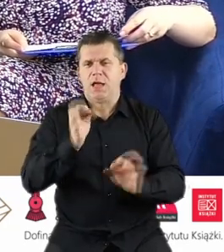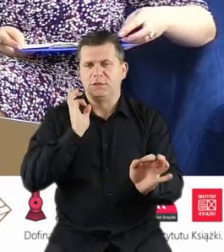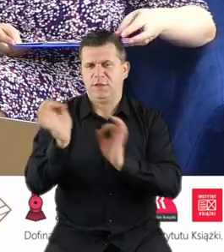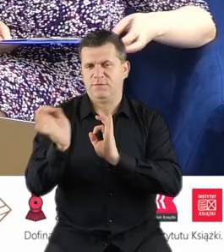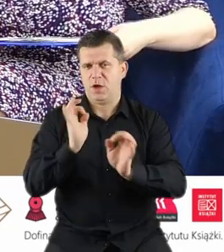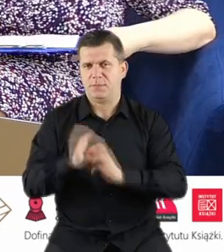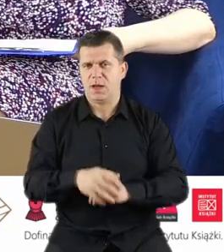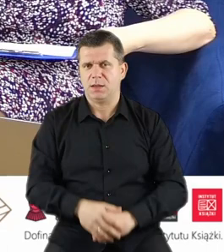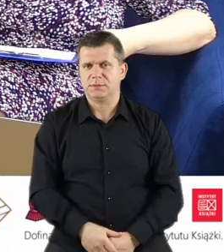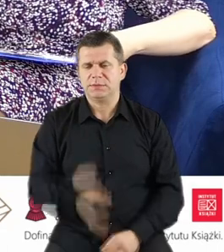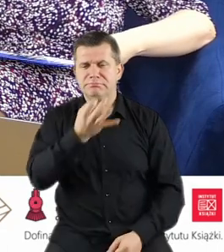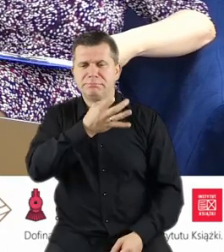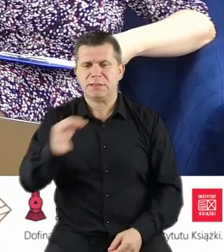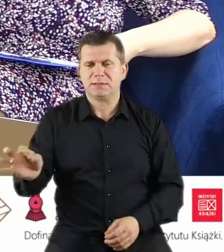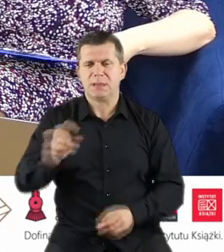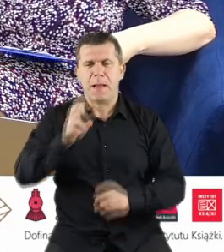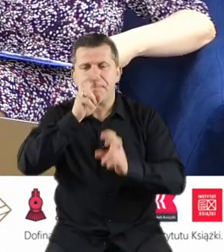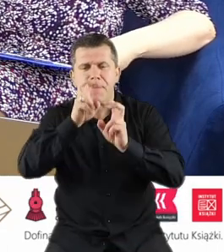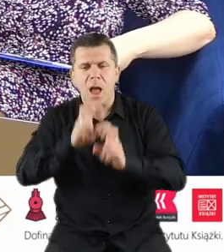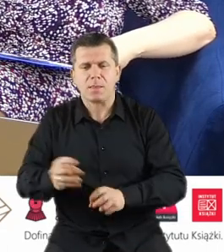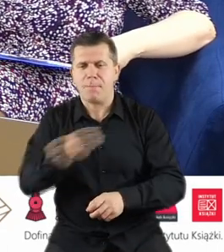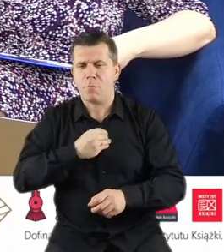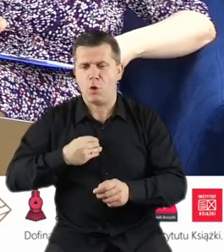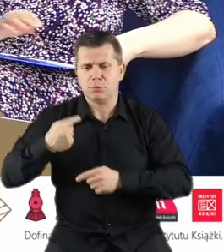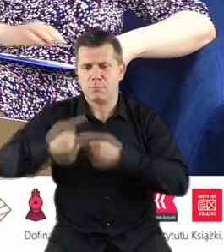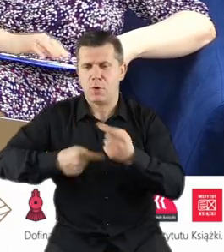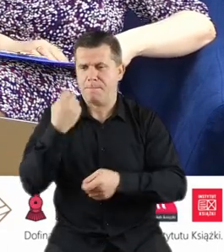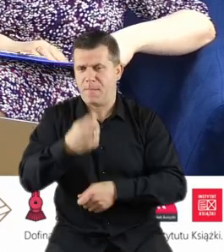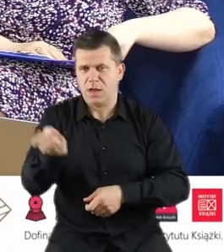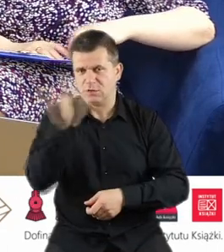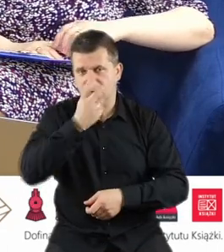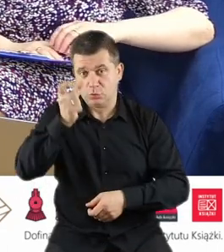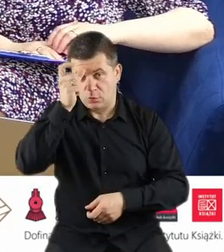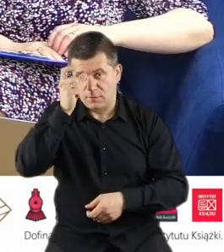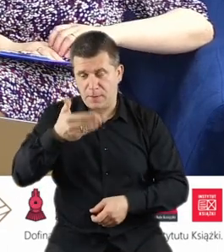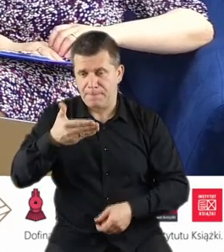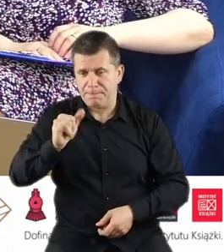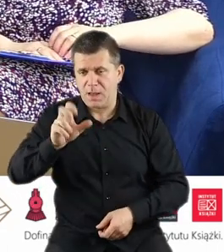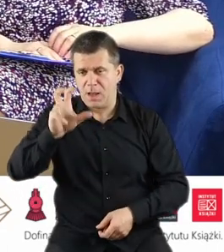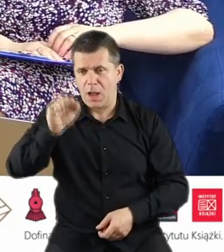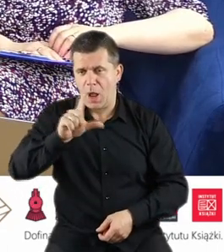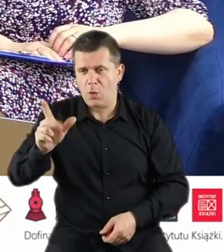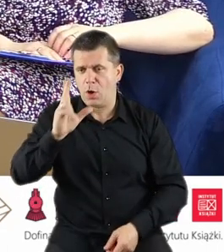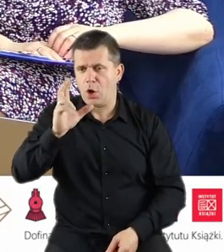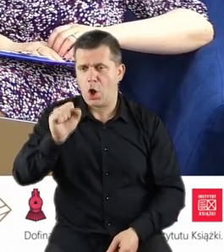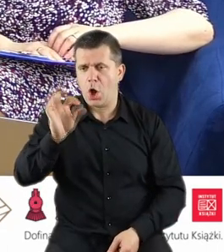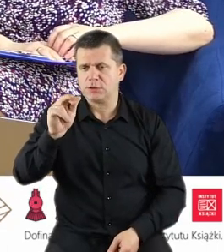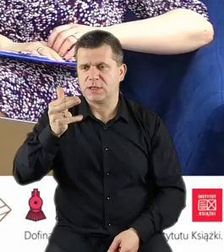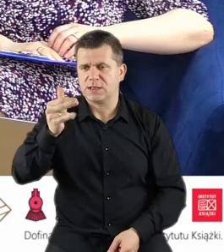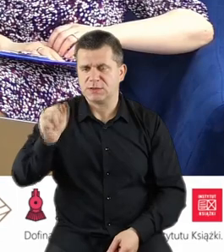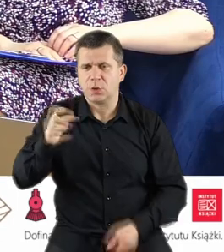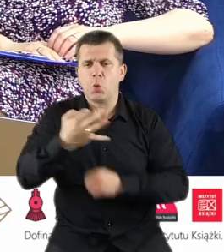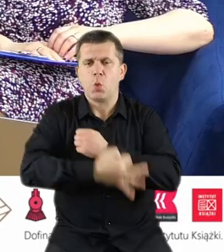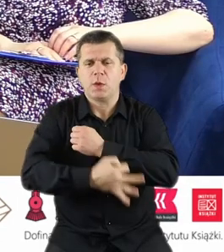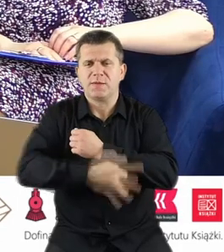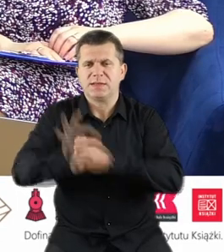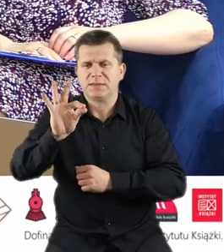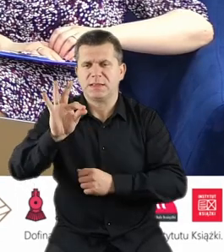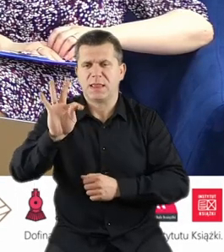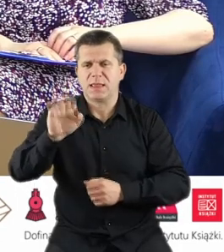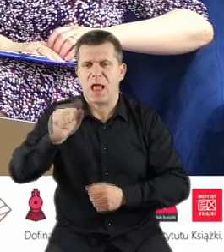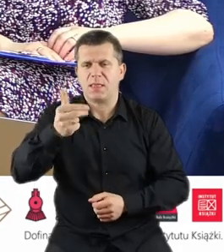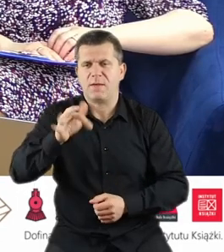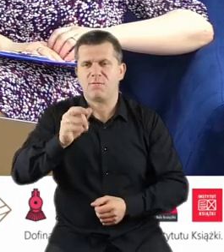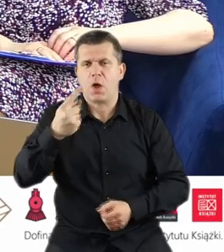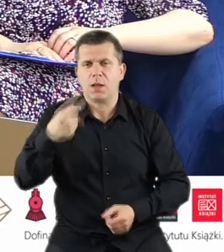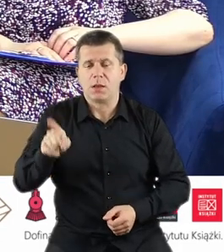taki badacz polskiego pochodzenia, bardzo, bardzo ciekawy człowiek, Michał Kosiński na Uniwersytecie Stanforda, który pokazuje takie